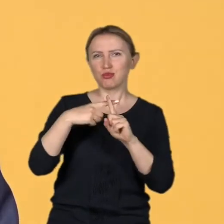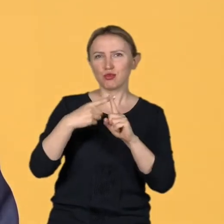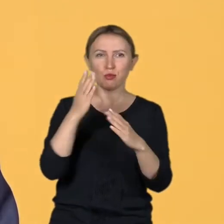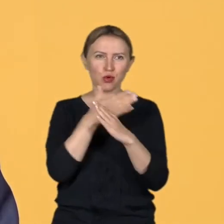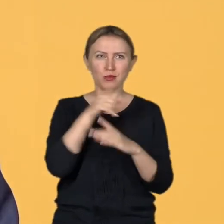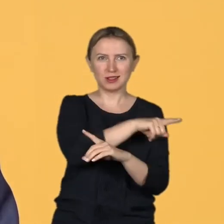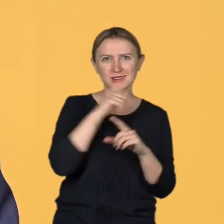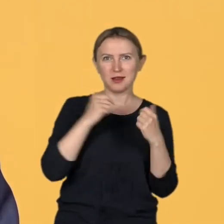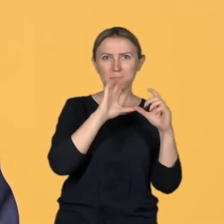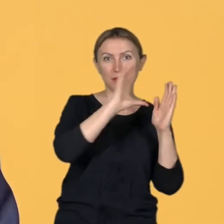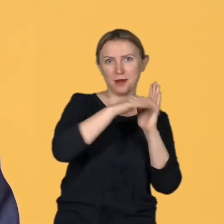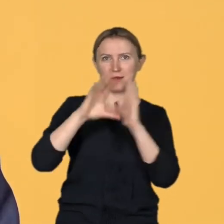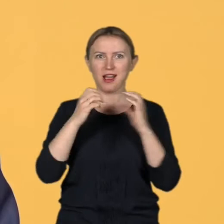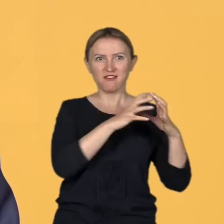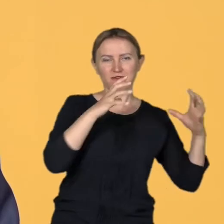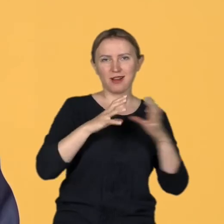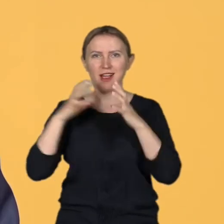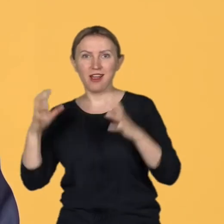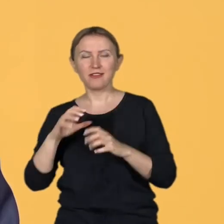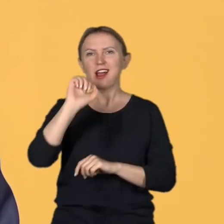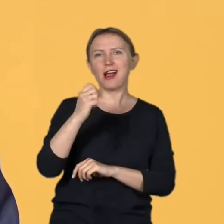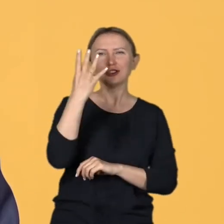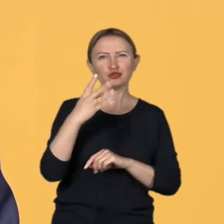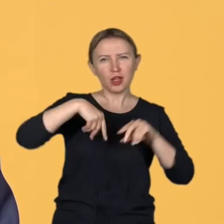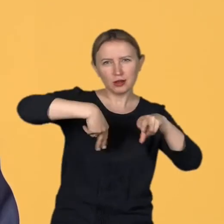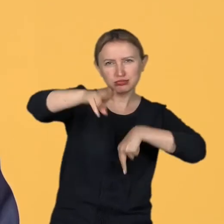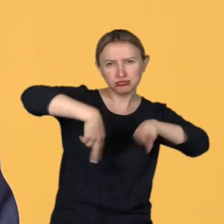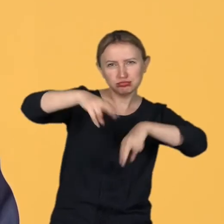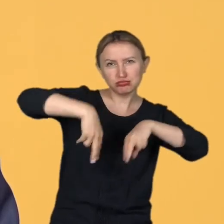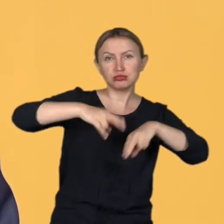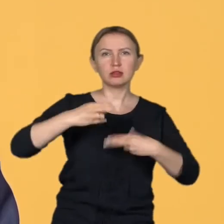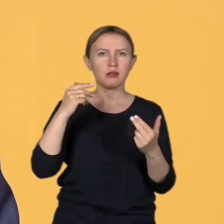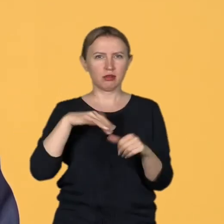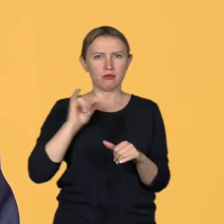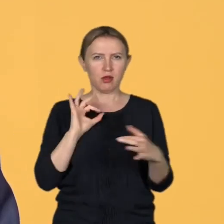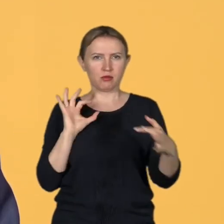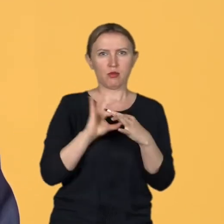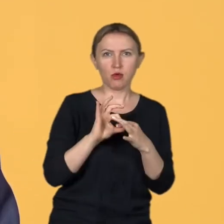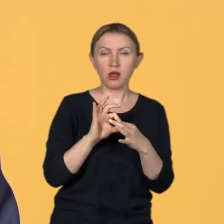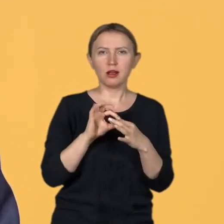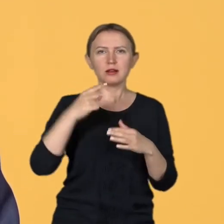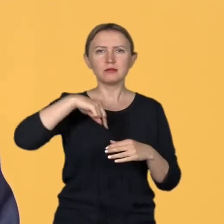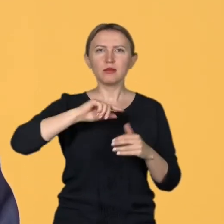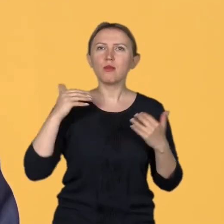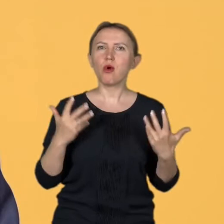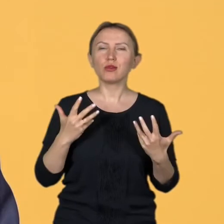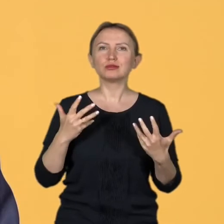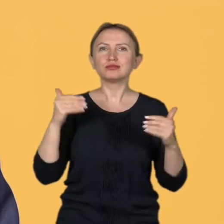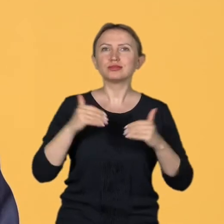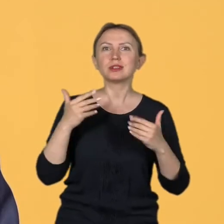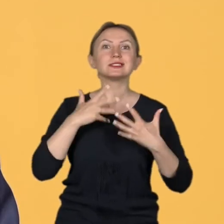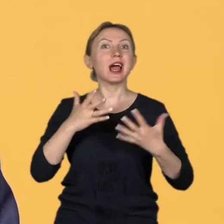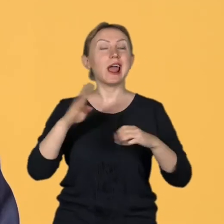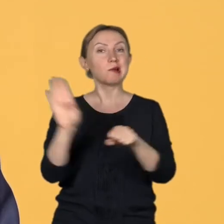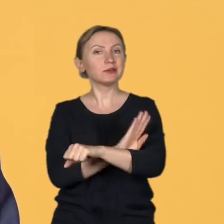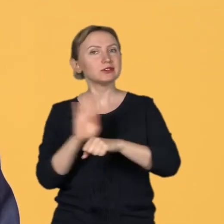tymi dwiema aglomeracjami przy autostradzie A4. Jesteśmy w stanie zachęcać biznes do